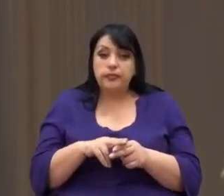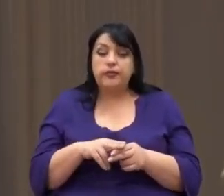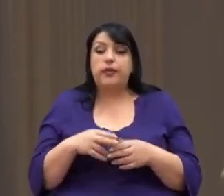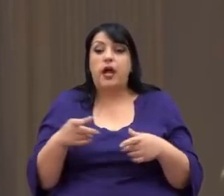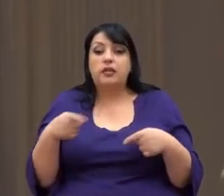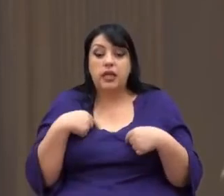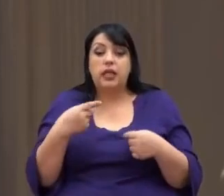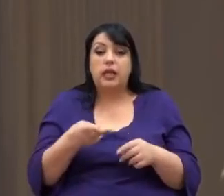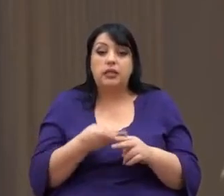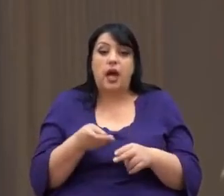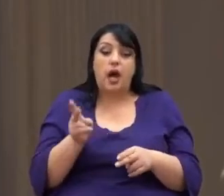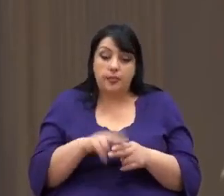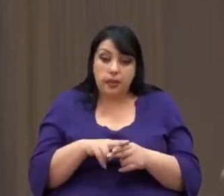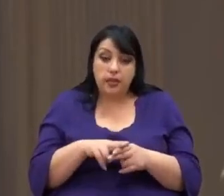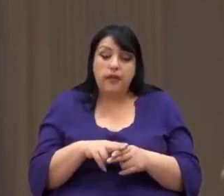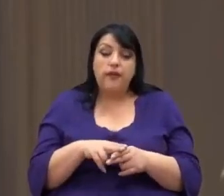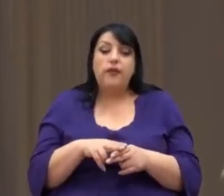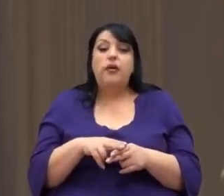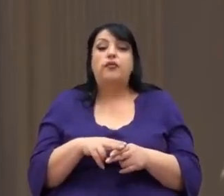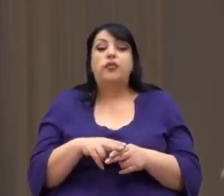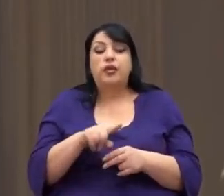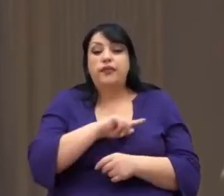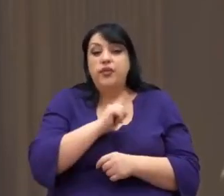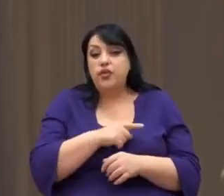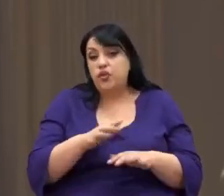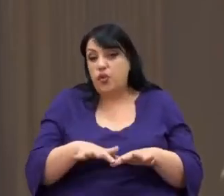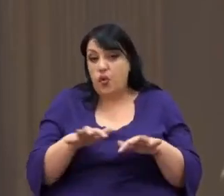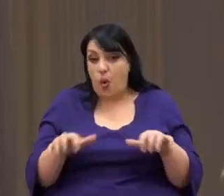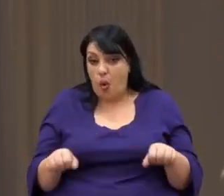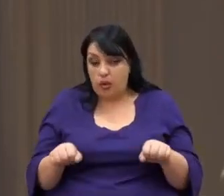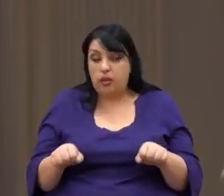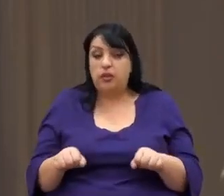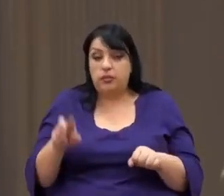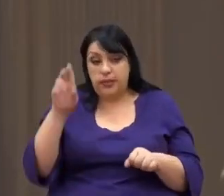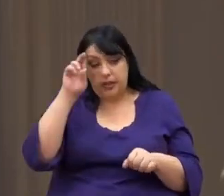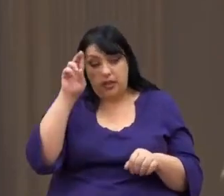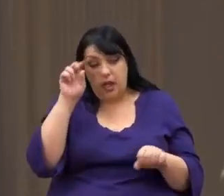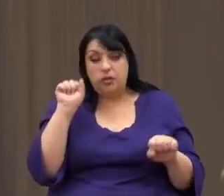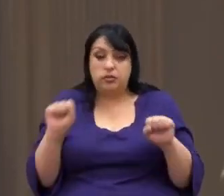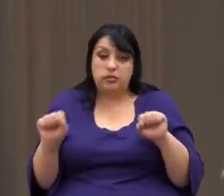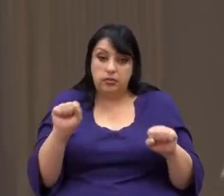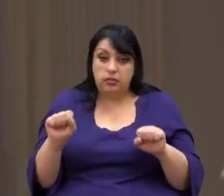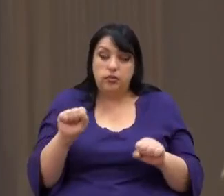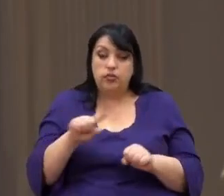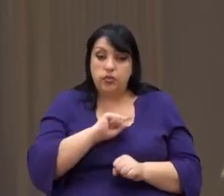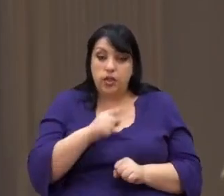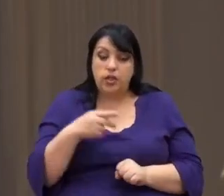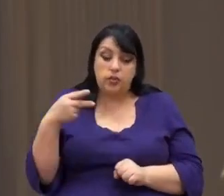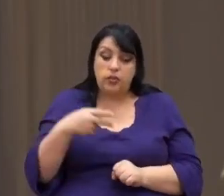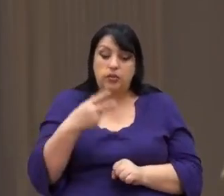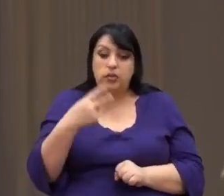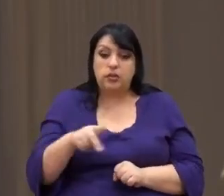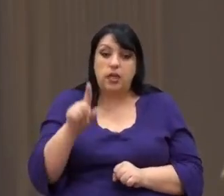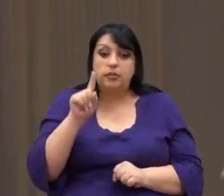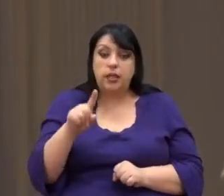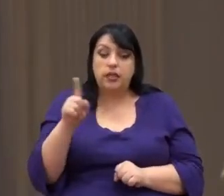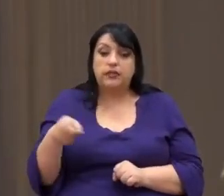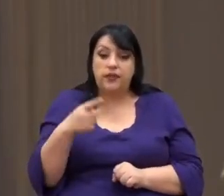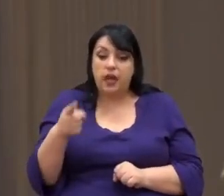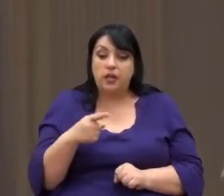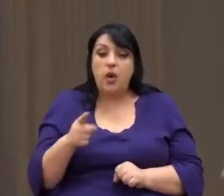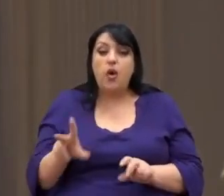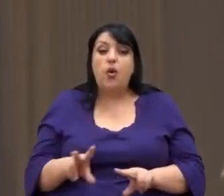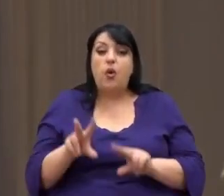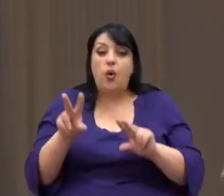իրավիճակի, որովհետև իշխող քաղաքական ուժը այս 2021 թվականի իր տրված խոստումը ոչ